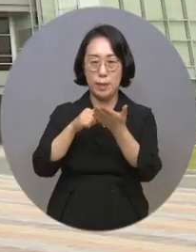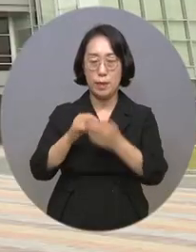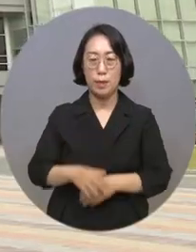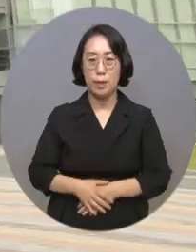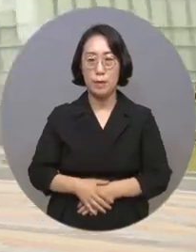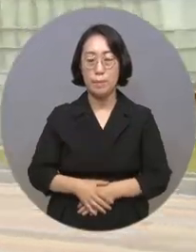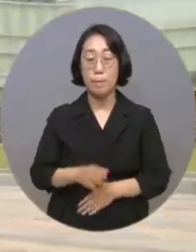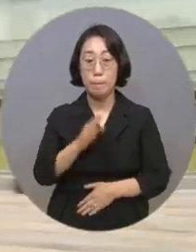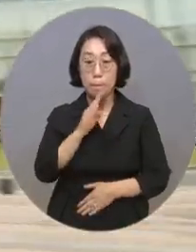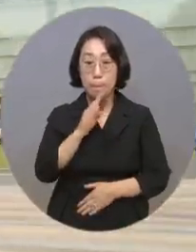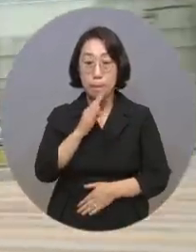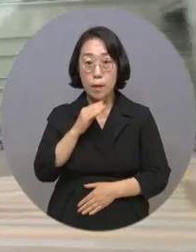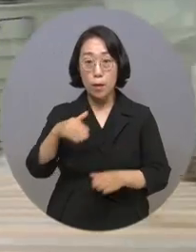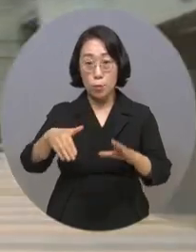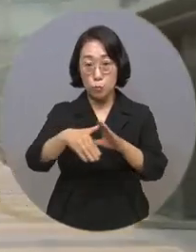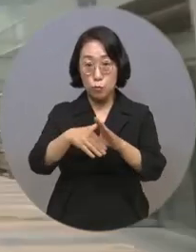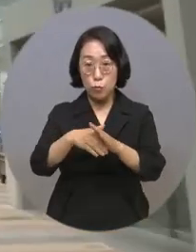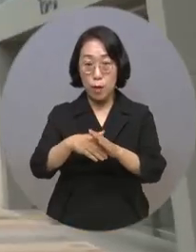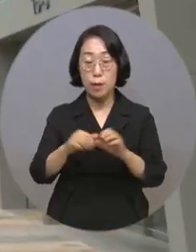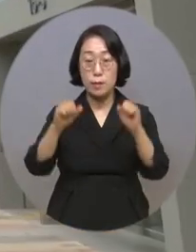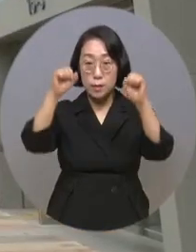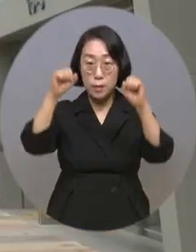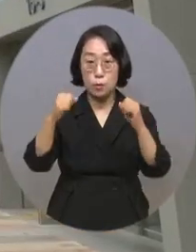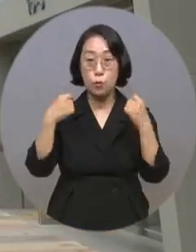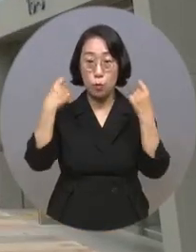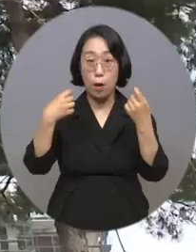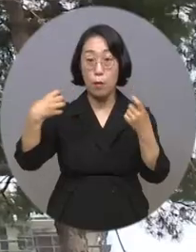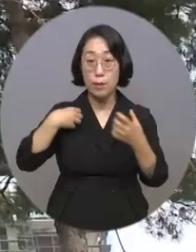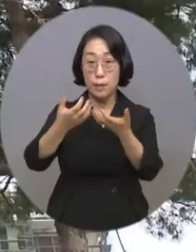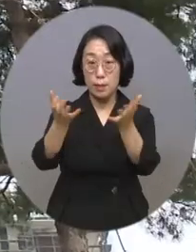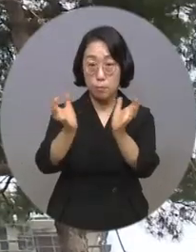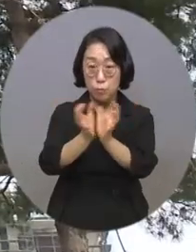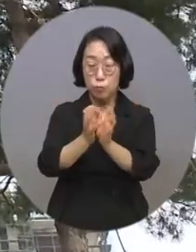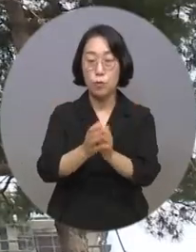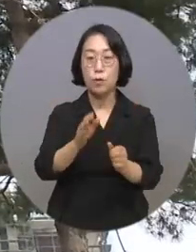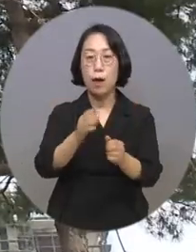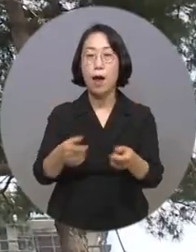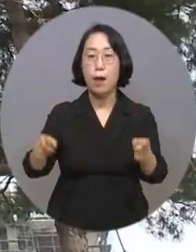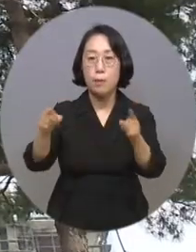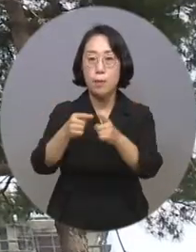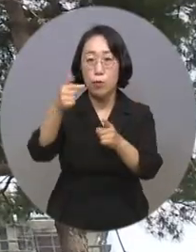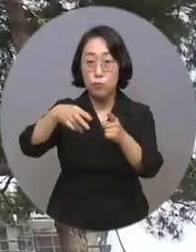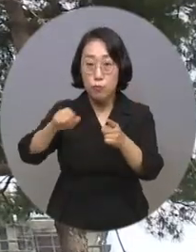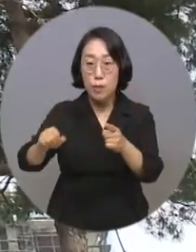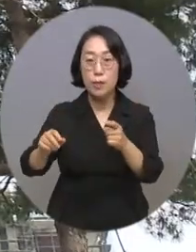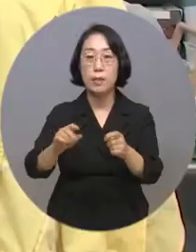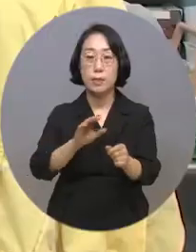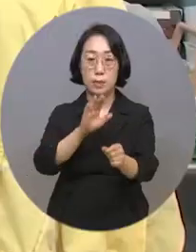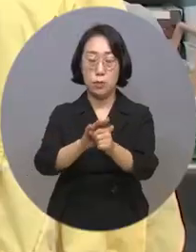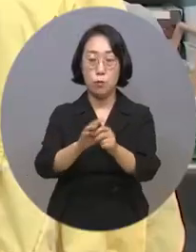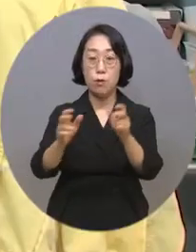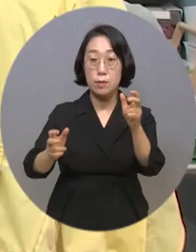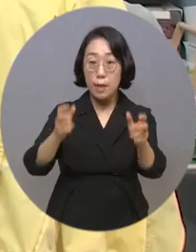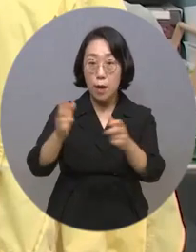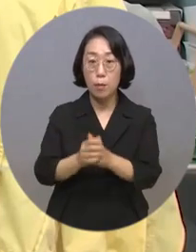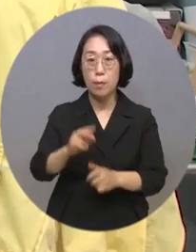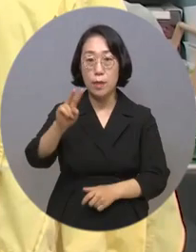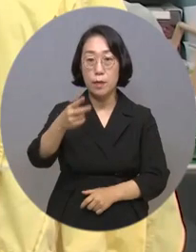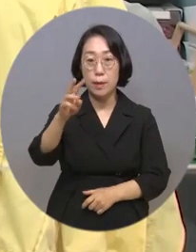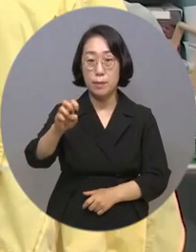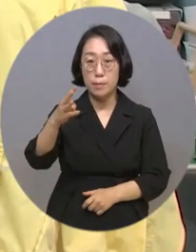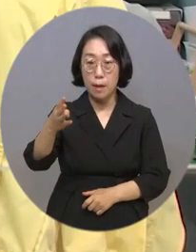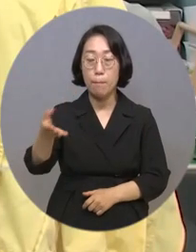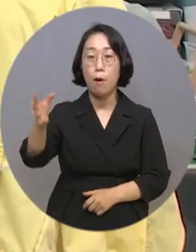올해 문화체육관광부에 장애의 소린 지원사업인 함께 누리 지원 사업의 예산은 200 23억